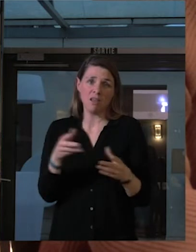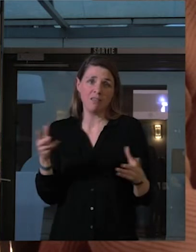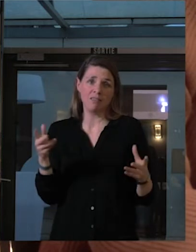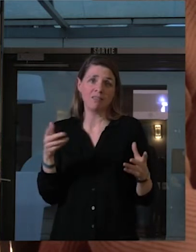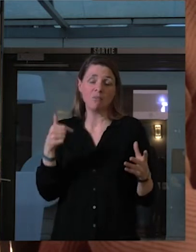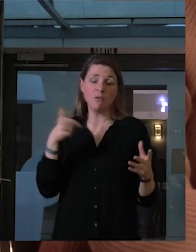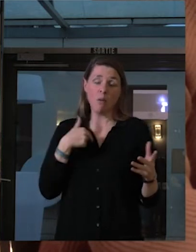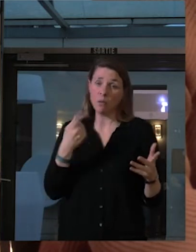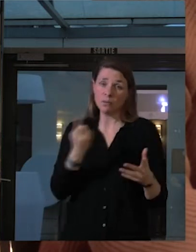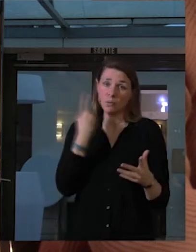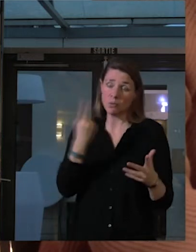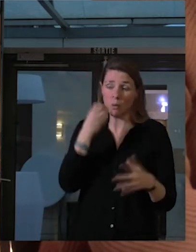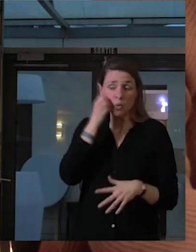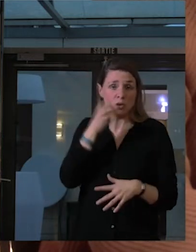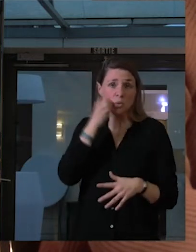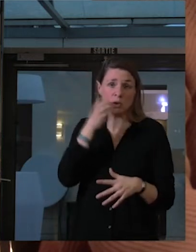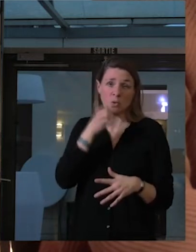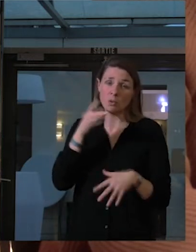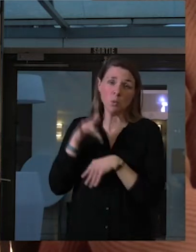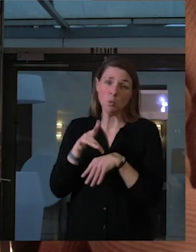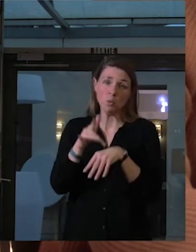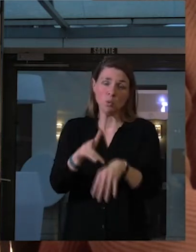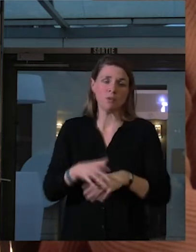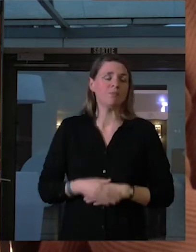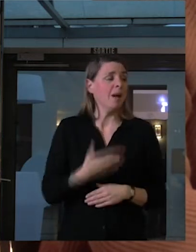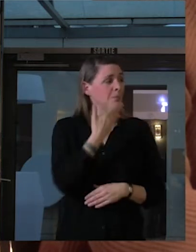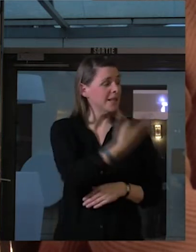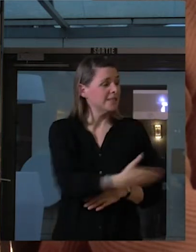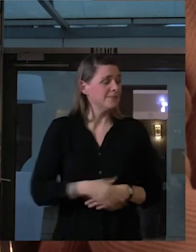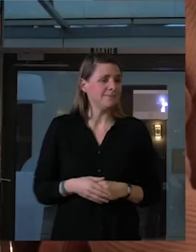on doit faire face au quotidien. Merci.